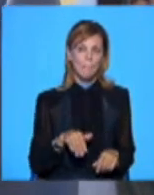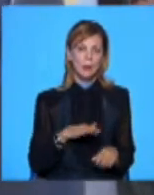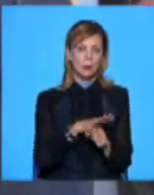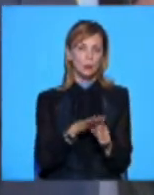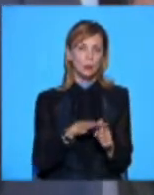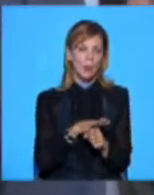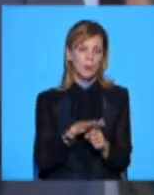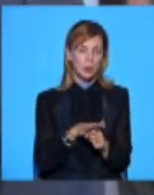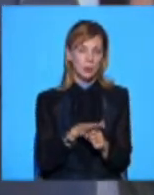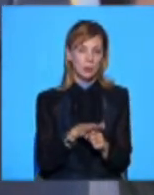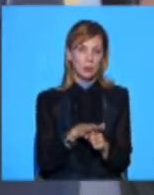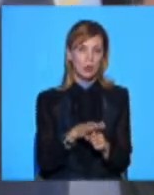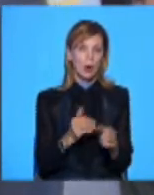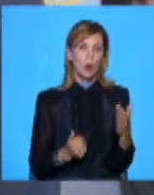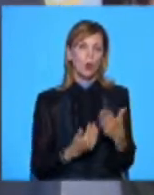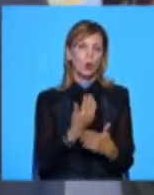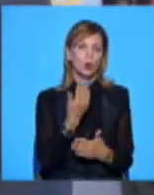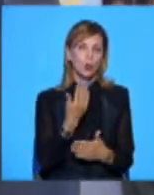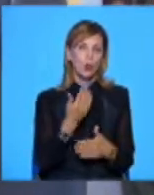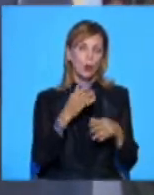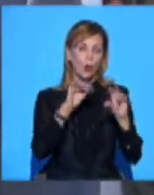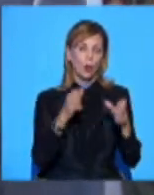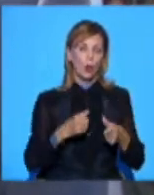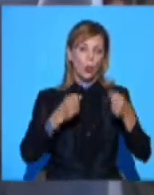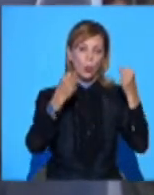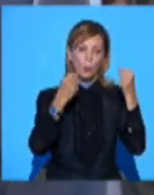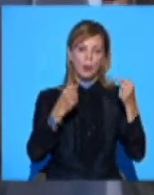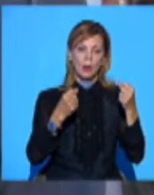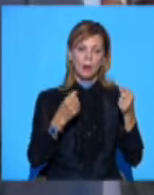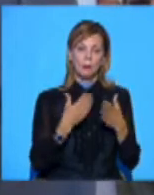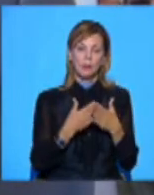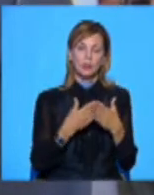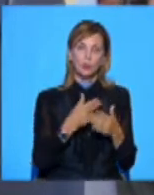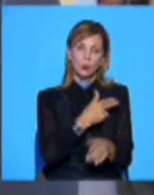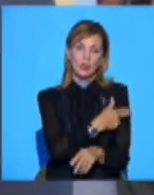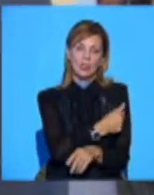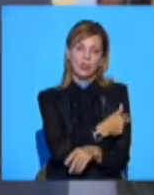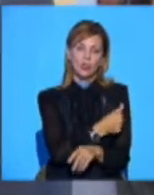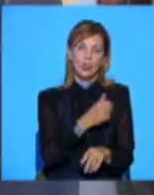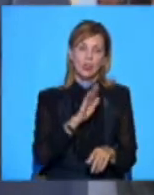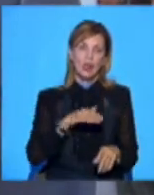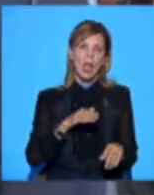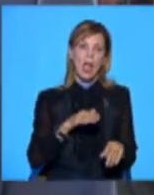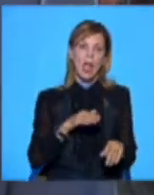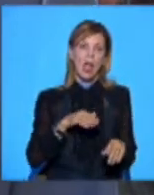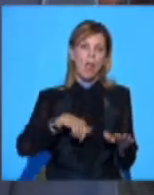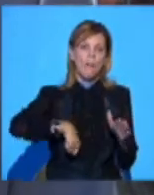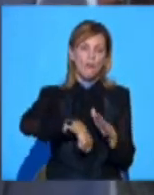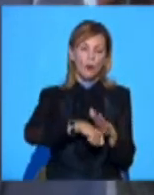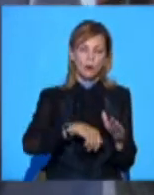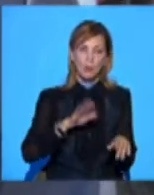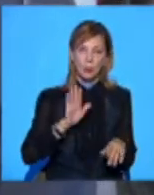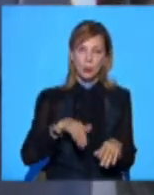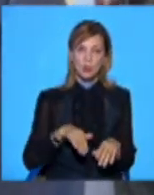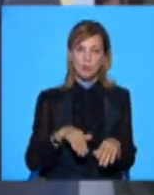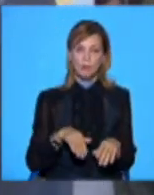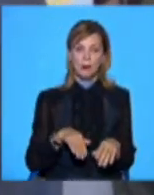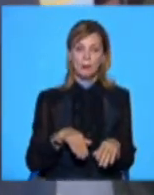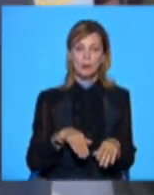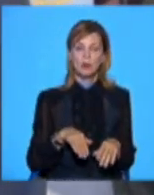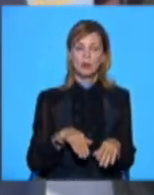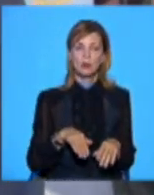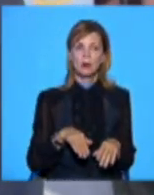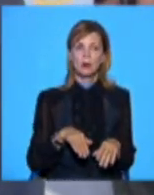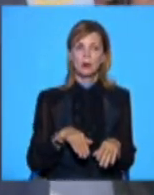toamnă o nouă ediție a Cupei Universității din Craiova pentru liceele Olteniei la mini-fotbal. O să avem